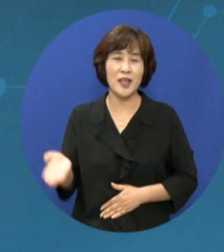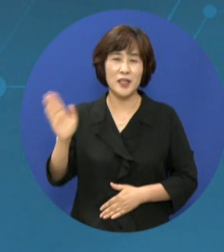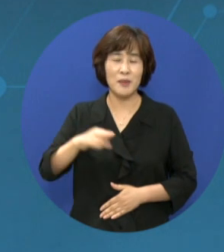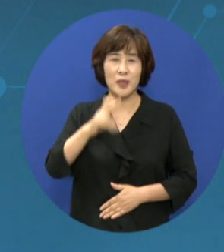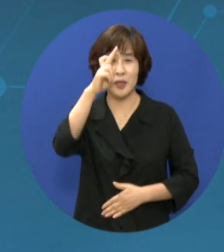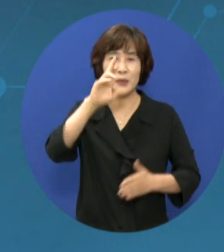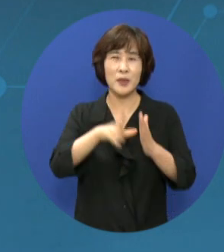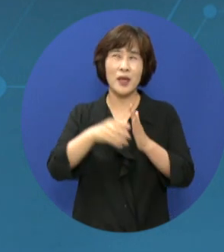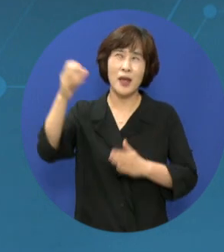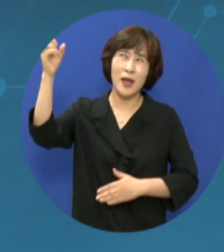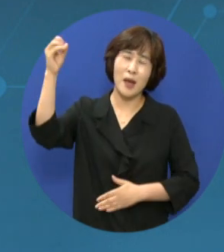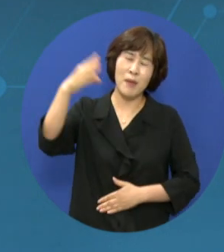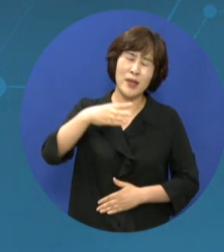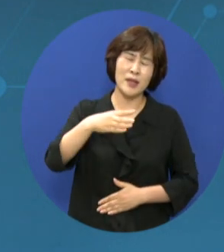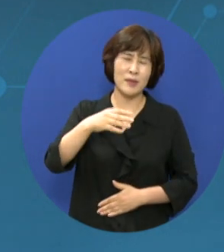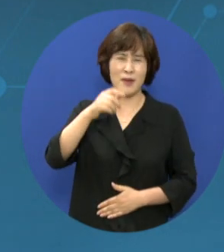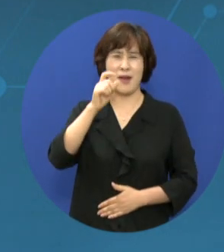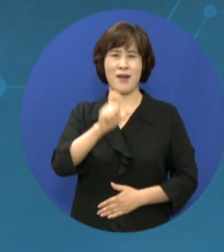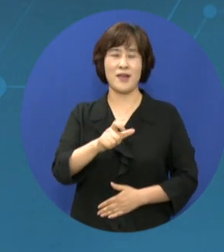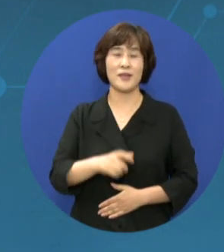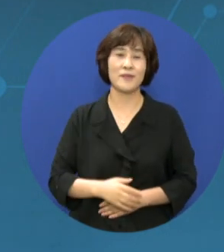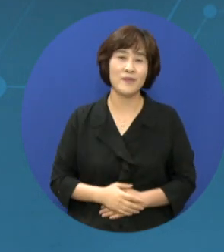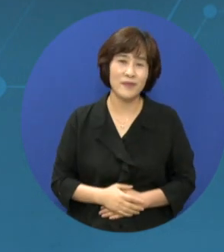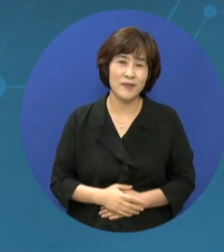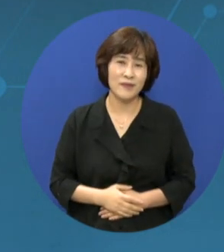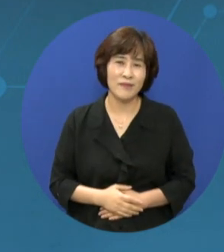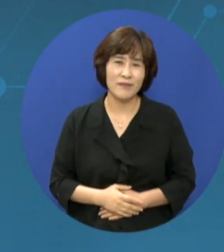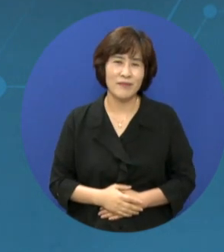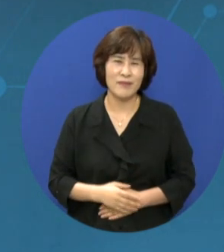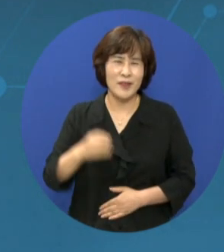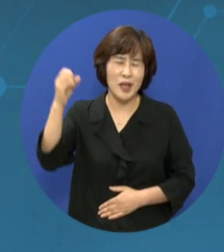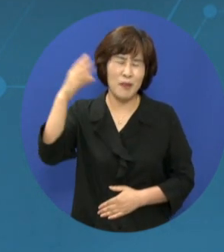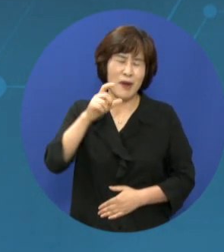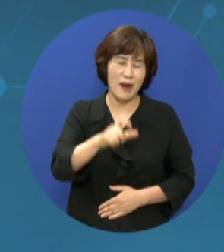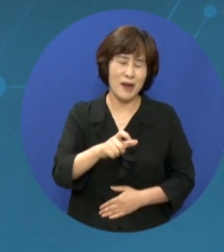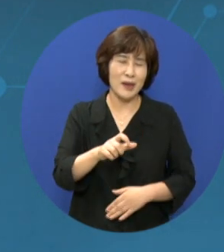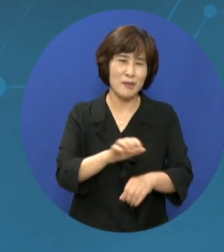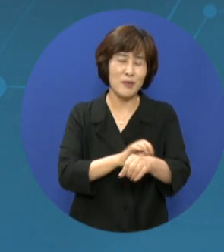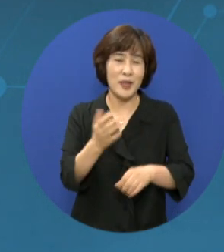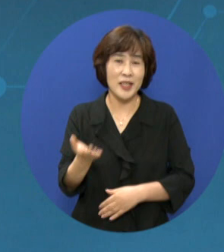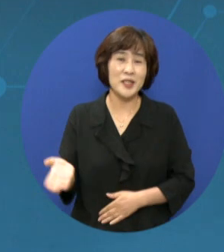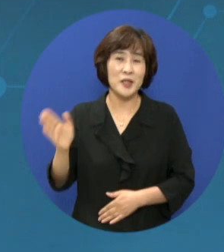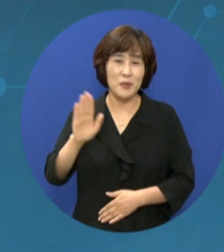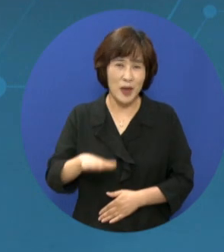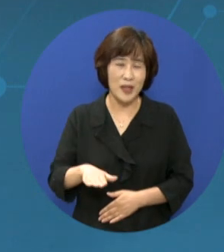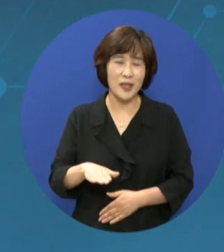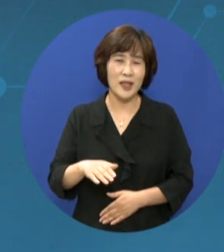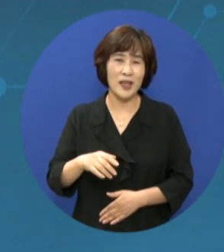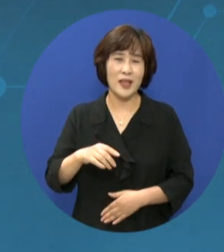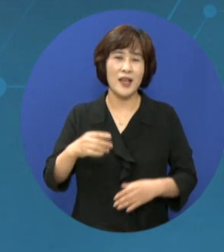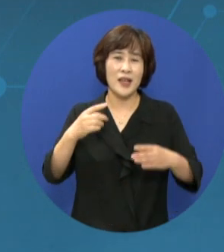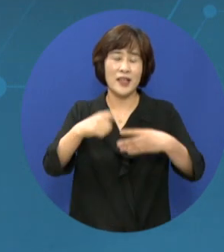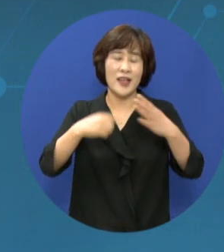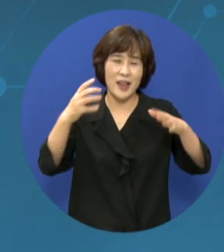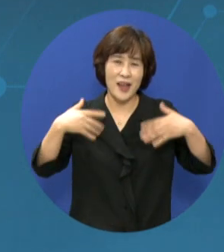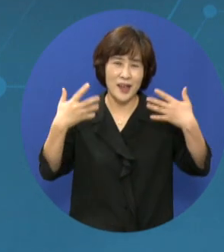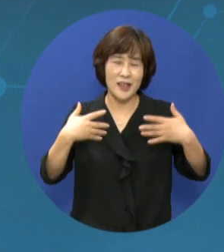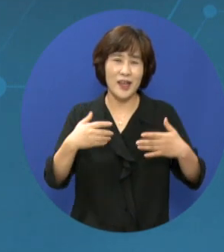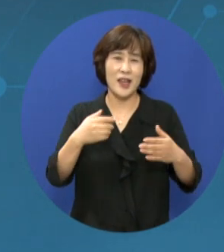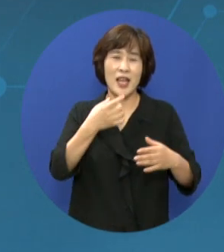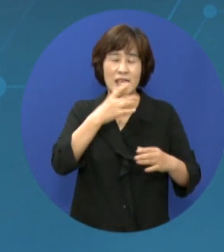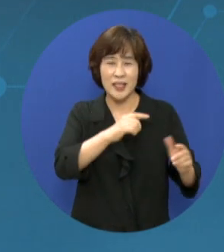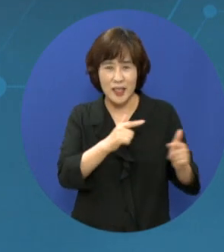한나 탭 버튼 여전히 따갑습니다 실눈을 뜨게 하는 햇살도 풍성한 개시를 대한 기대로 인해 반갑습니다